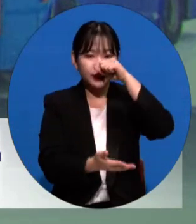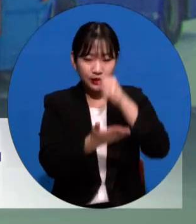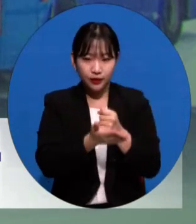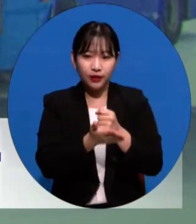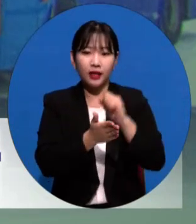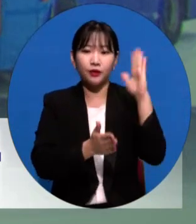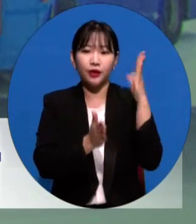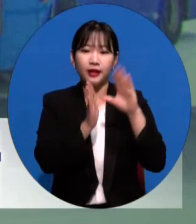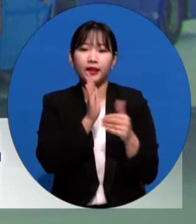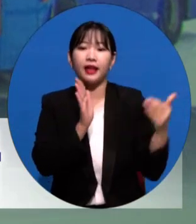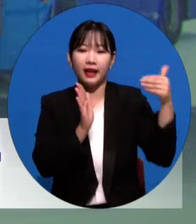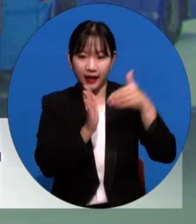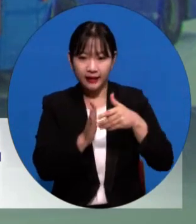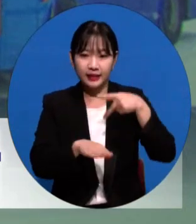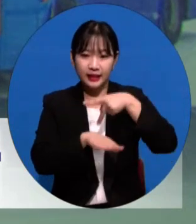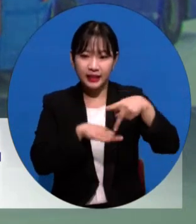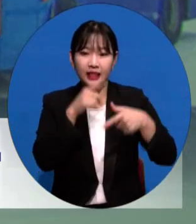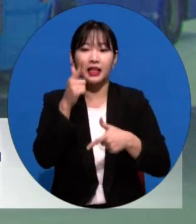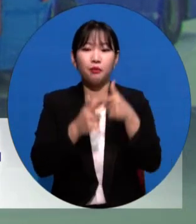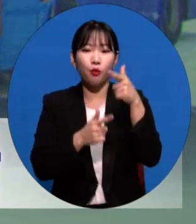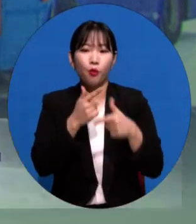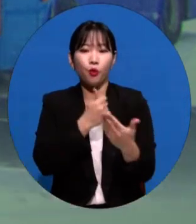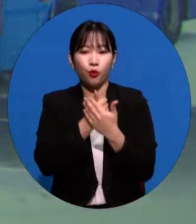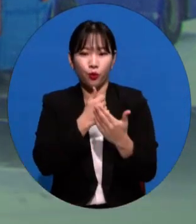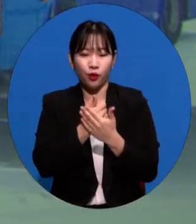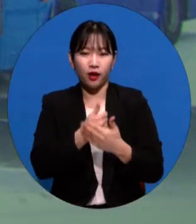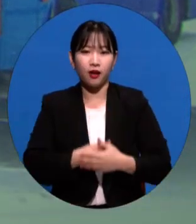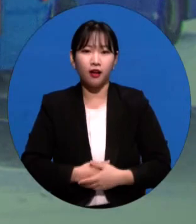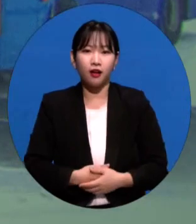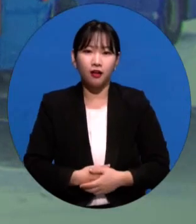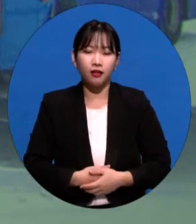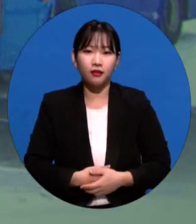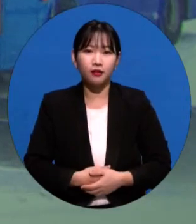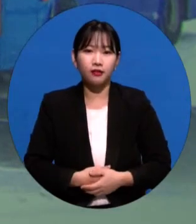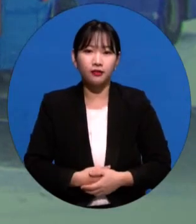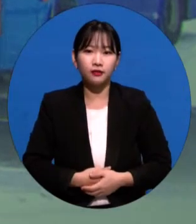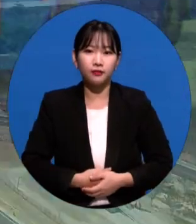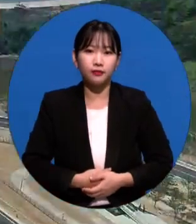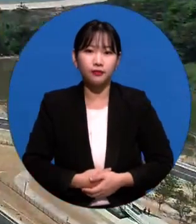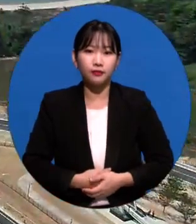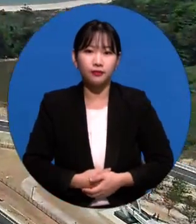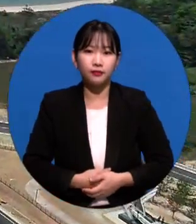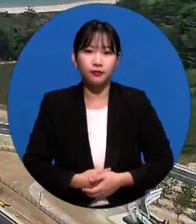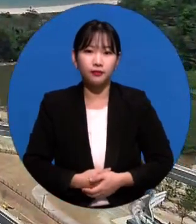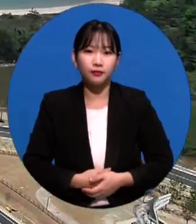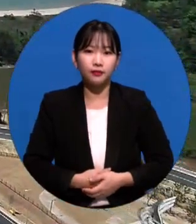때까지 신안군 버스가 목포를 누비게 됩니다. 양현승 기자입니다.